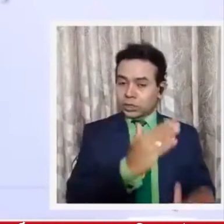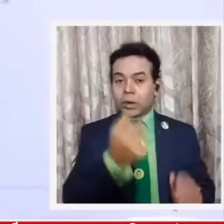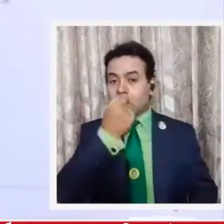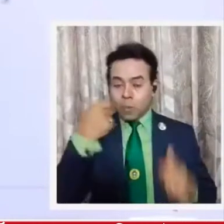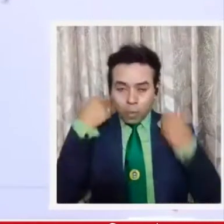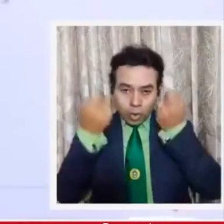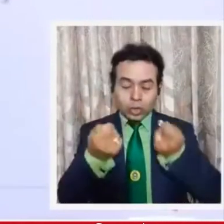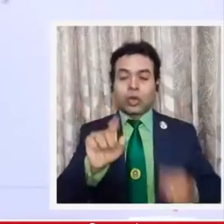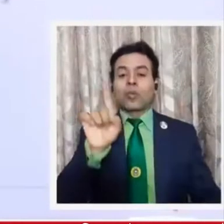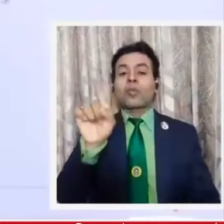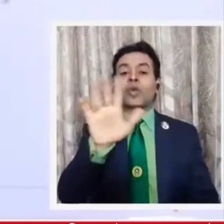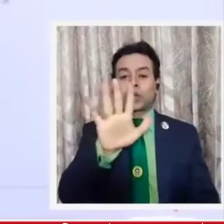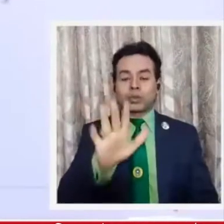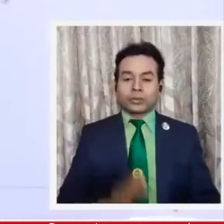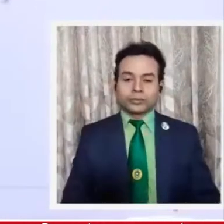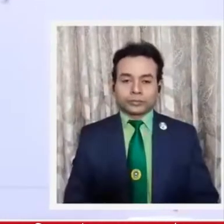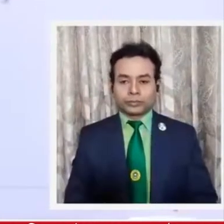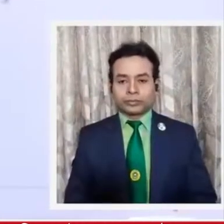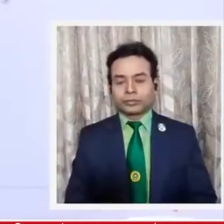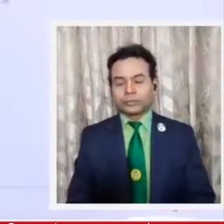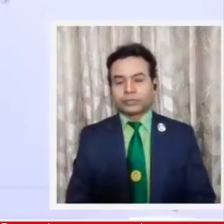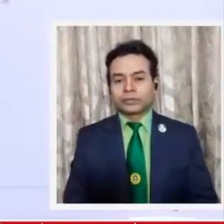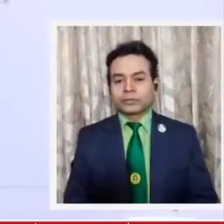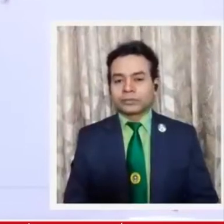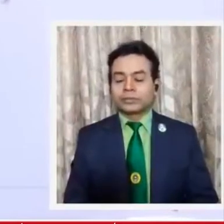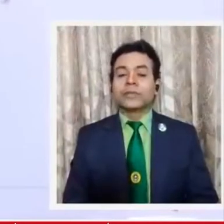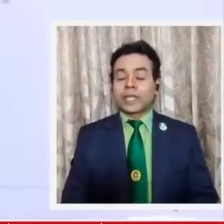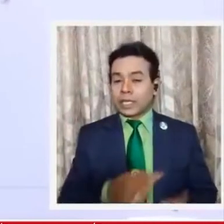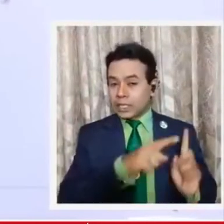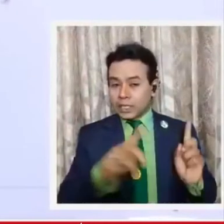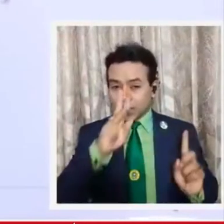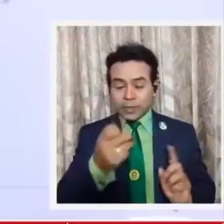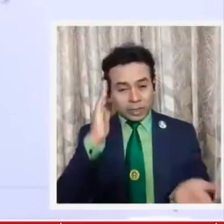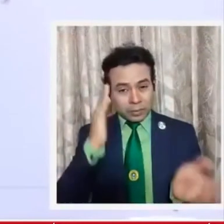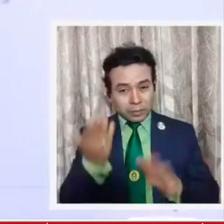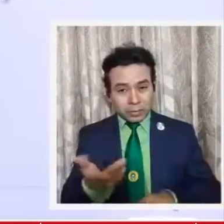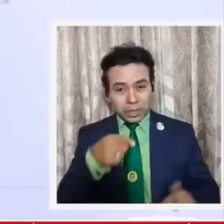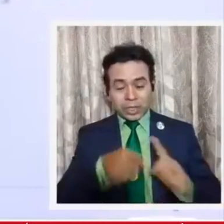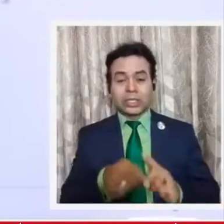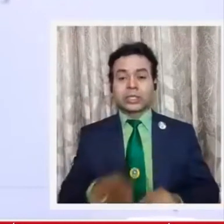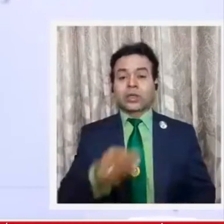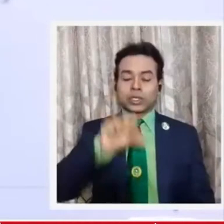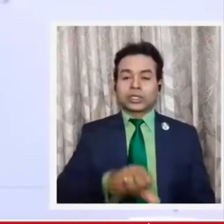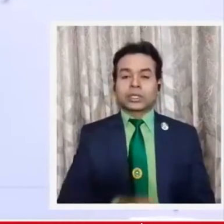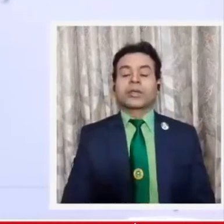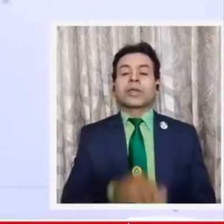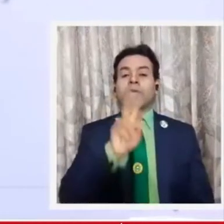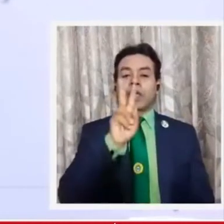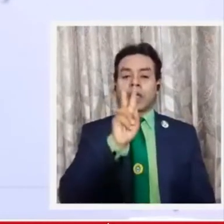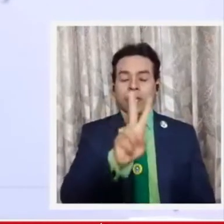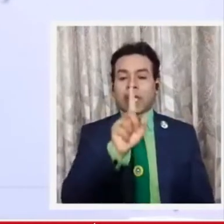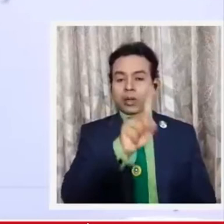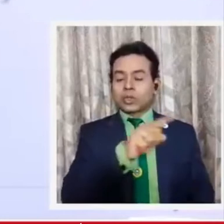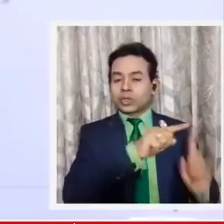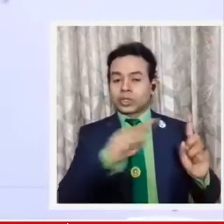10,41,661 নমুনা পরীক্ষা হয়েছে। দেশে করোনা সংক্রমণের পরিস্থিতি নিয়ে আজ সোমবার স্বাস্থ্য অধিদপ্তরের নিয়মিত অনলাইন ব্রিফিংয়ে এসব তথ্য